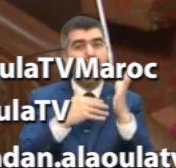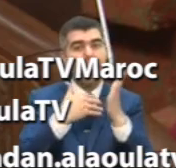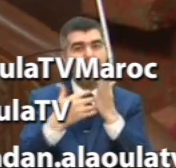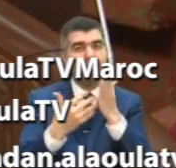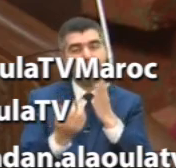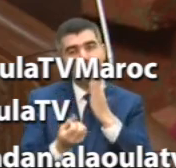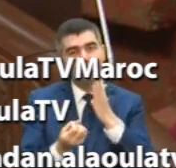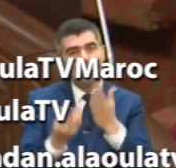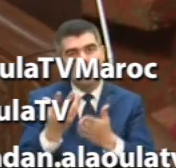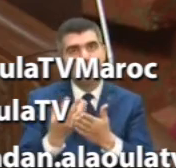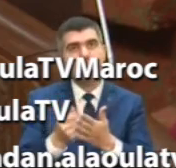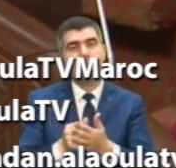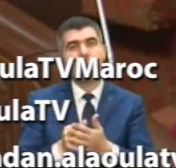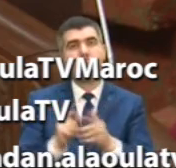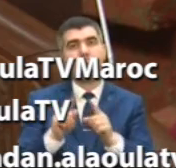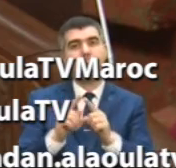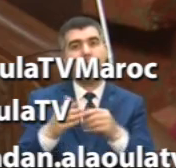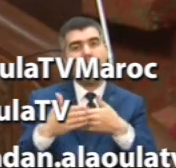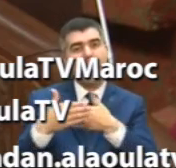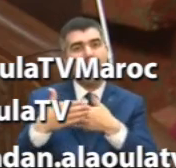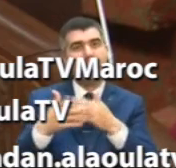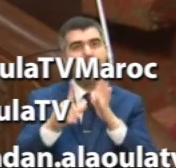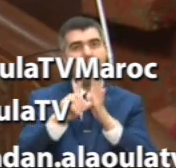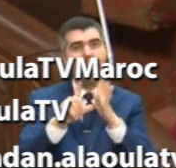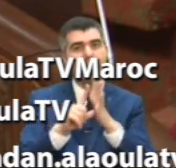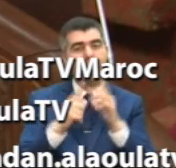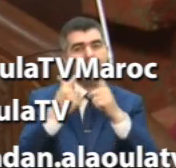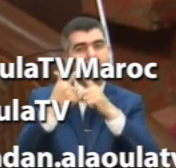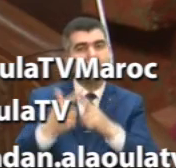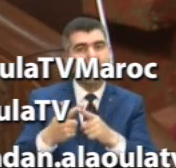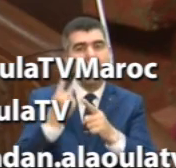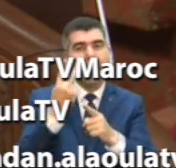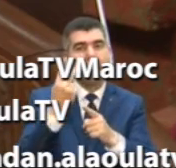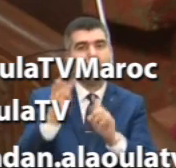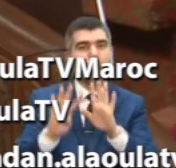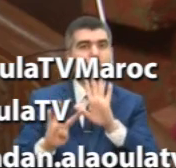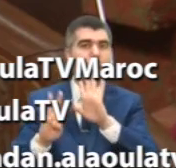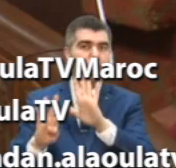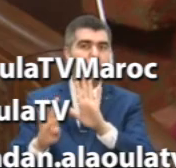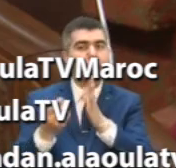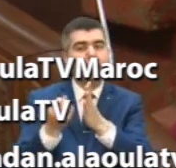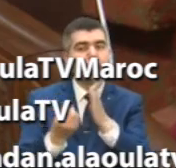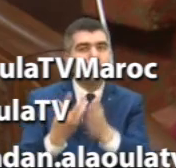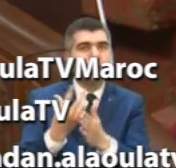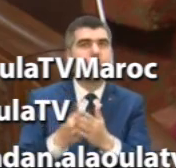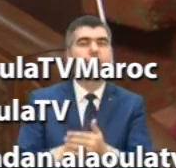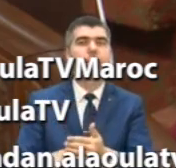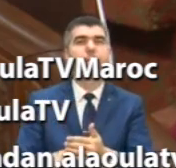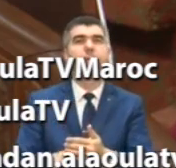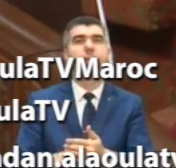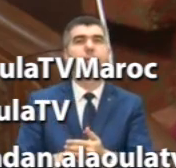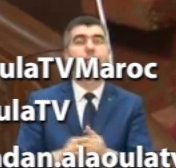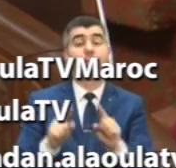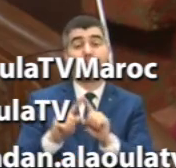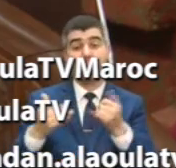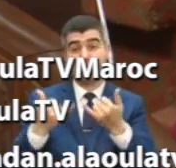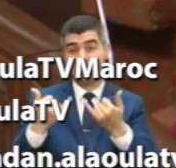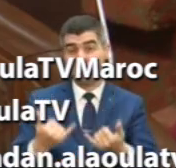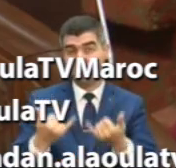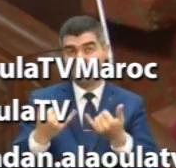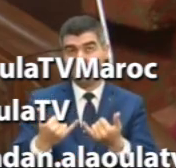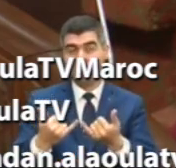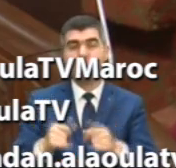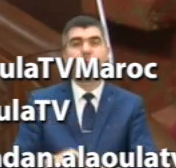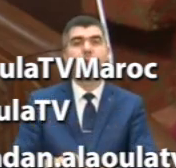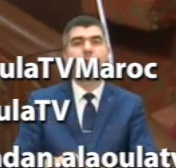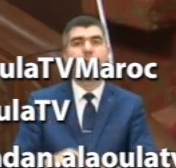متطورة، وإن شاء الله في القانون المالية ديال 2019 سيأتي بالجديد إن شاء الله. أما فيما يخص الواقع الحالي